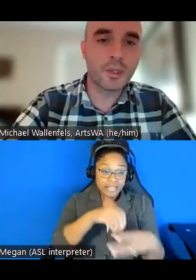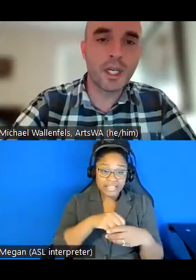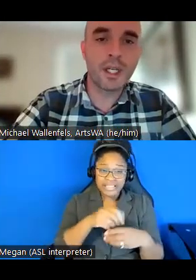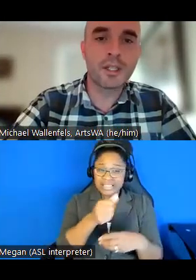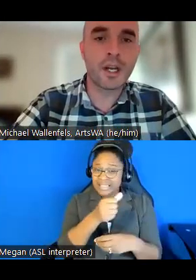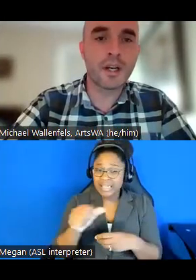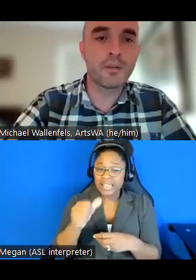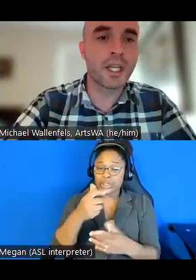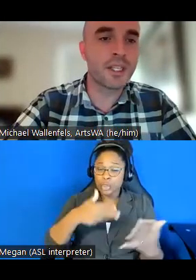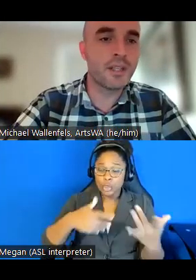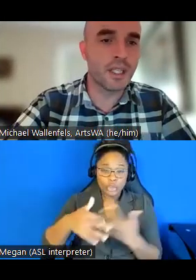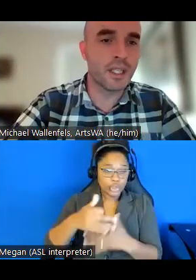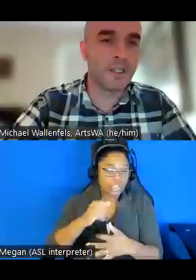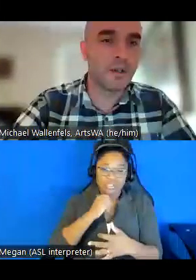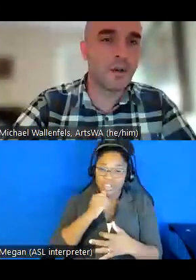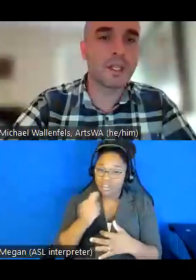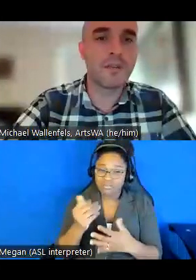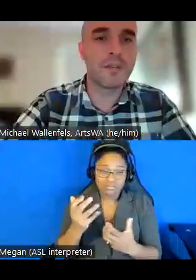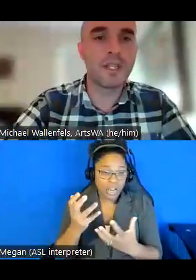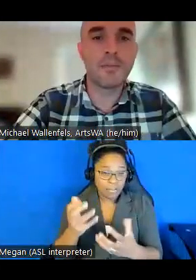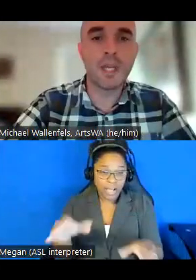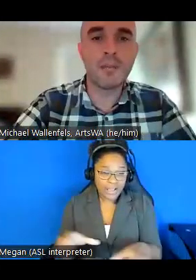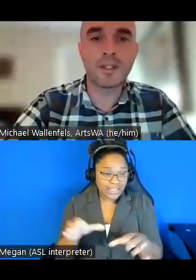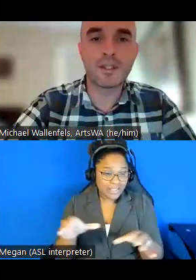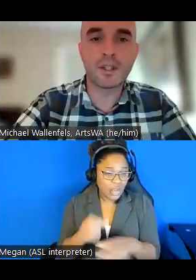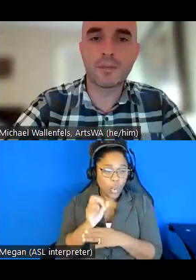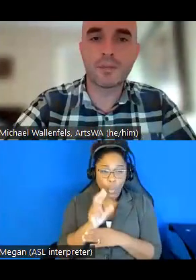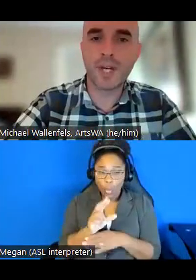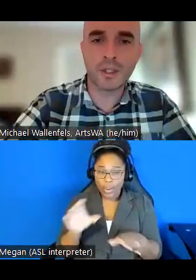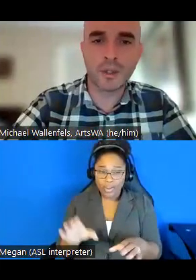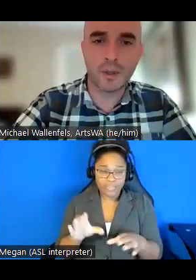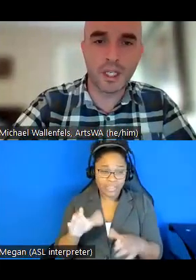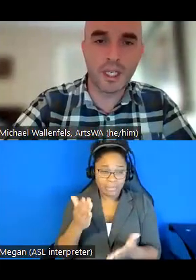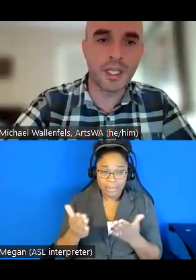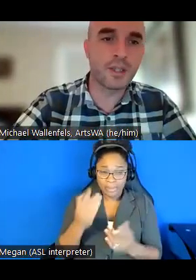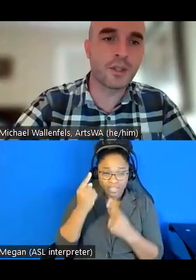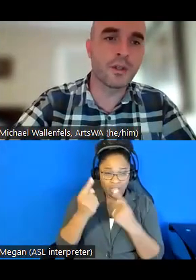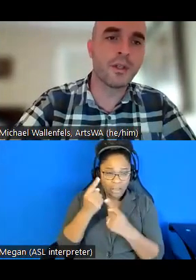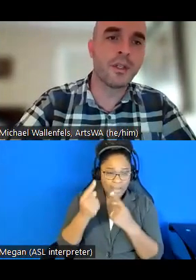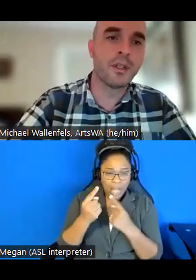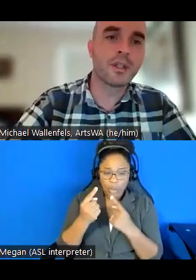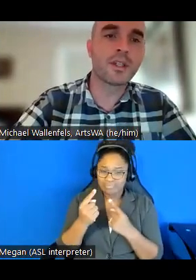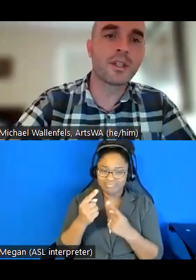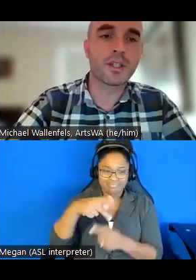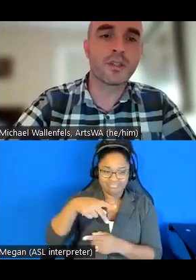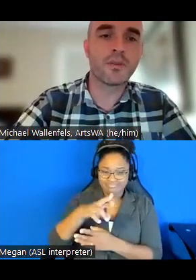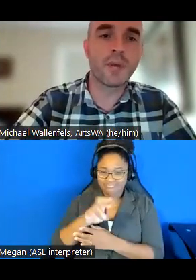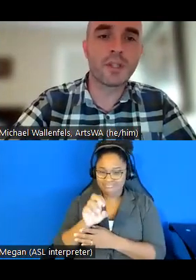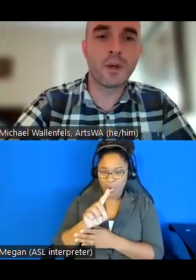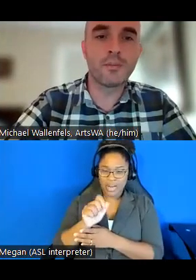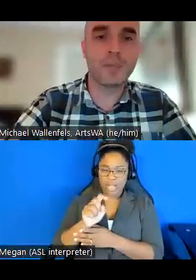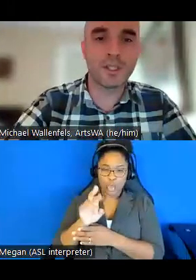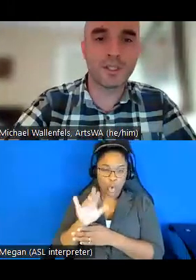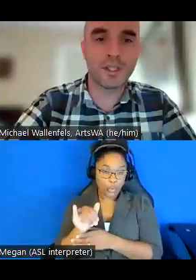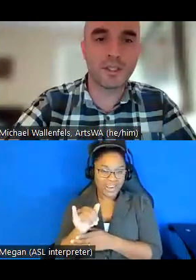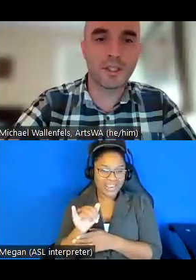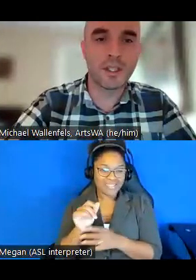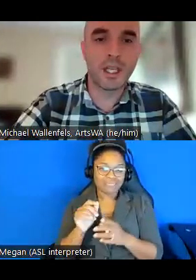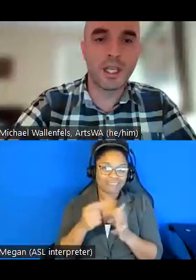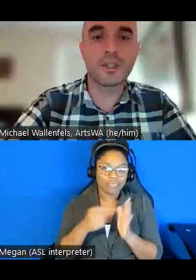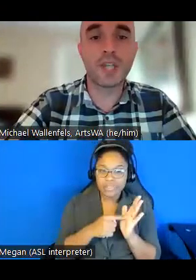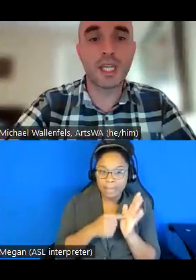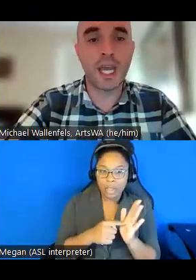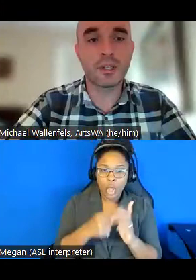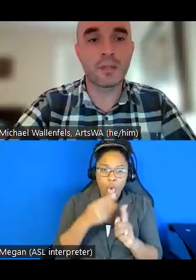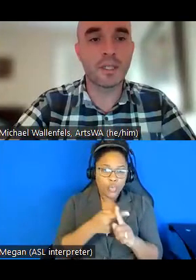사회적으로 바람직하지 않은 활동 또는 약탈적으로 간주될 수 있는 활동, 예를 들어서 임대사업, 체캐싱 같은